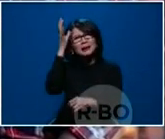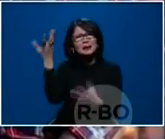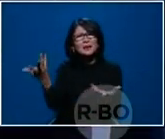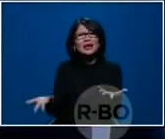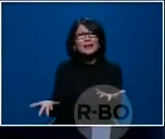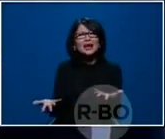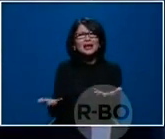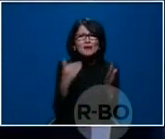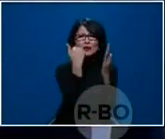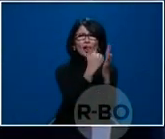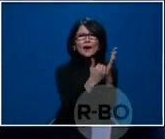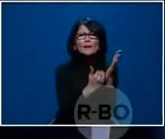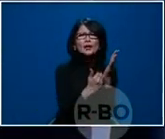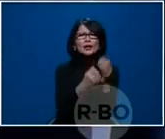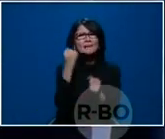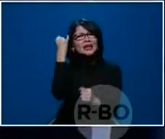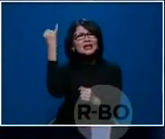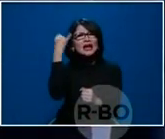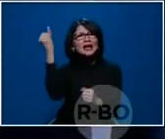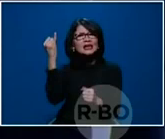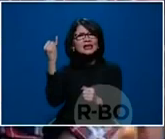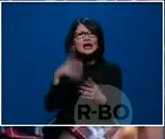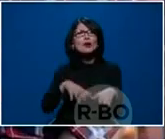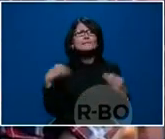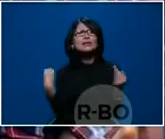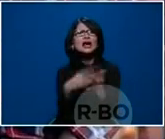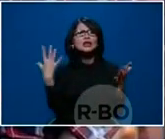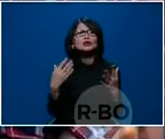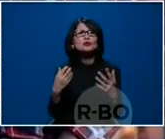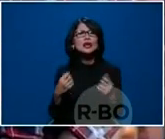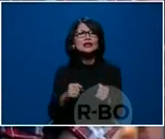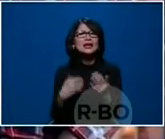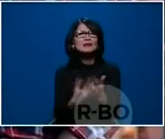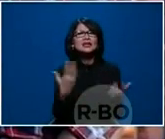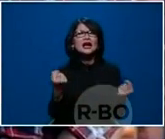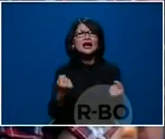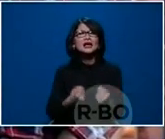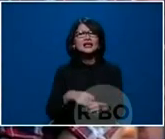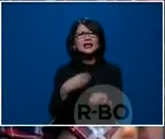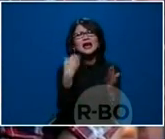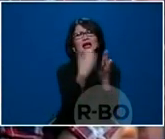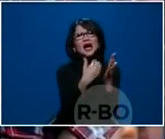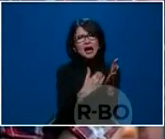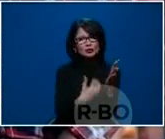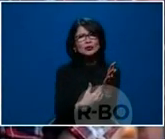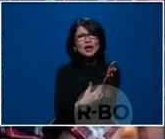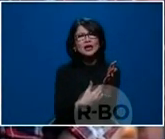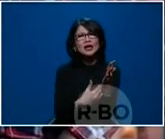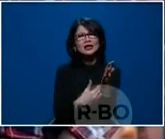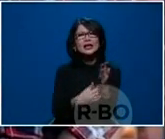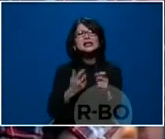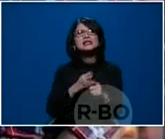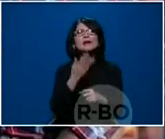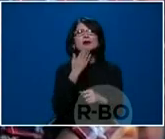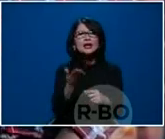ide-ide yang sebetulnya bertentangan dengan aturan dan lebih baanyak mengcopy kami bolak-balik nama enggak bisa Mari saya mau tanyakan solusinya Seperti